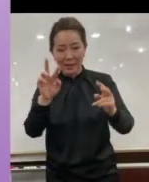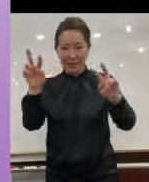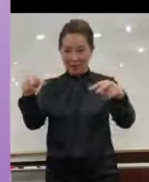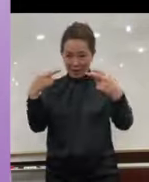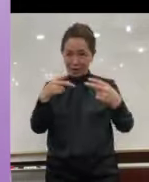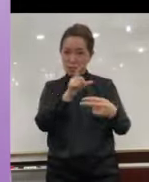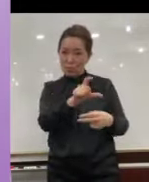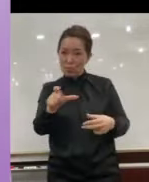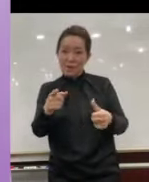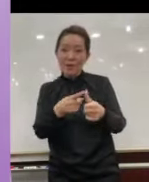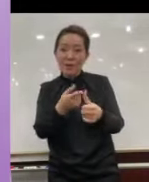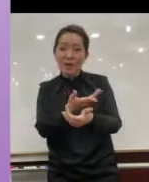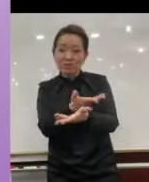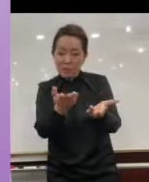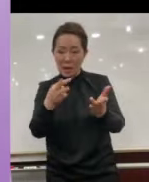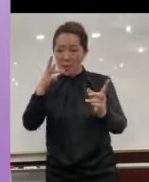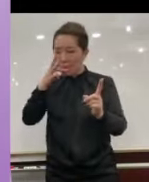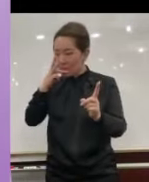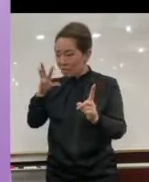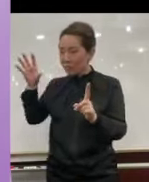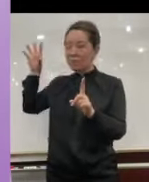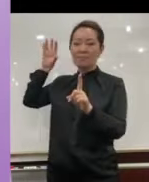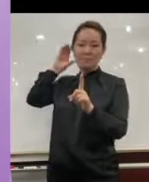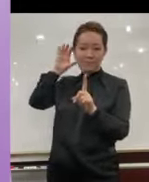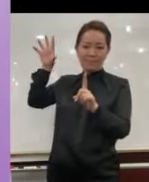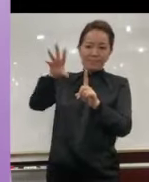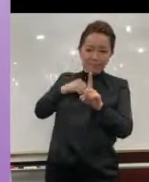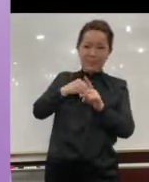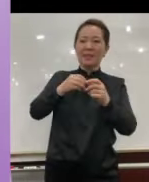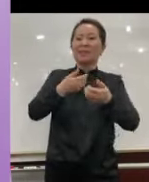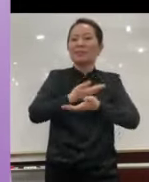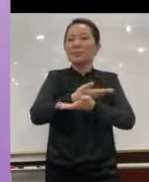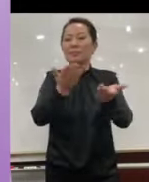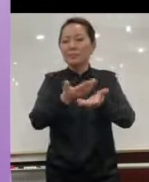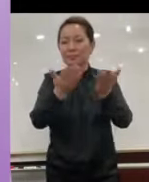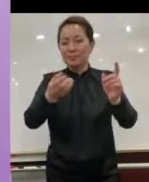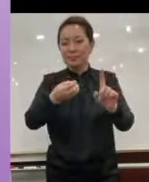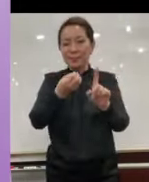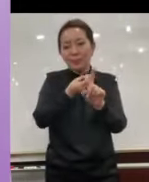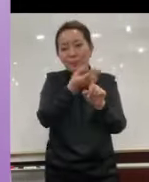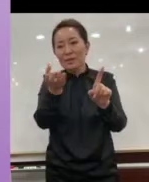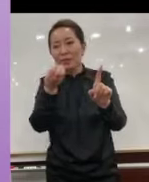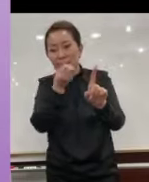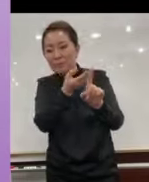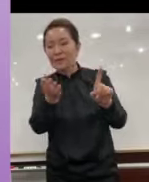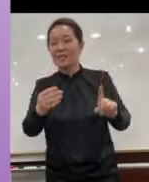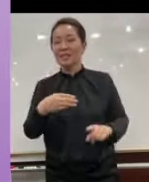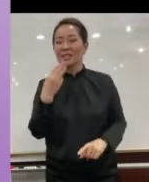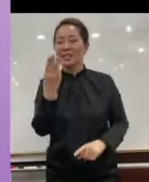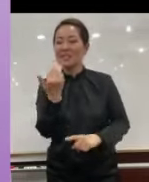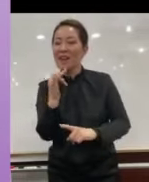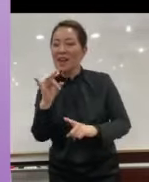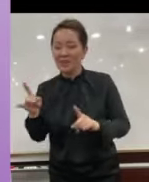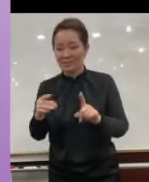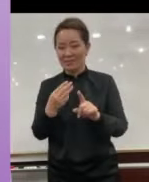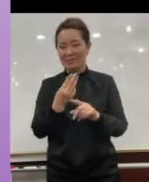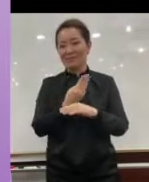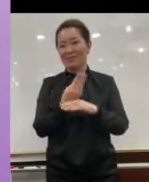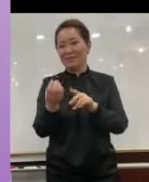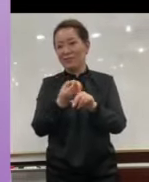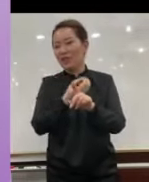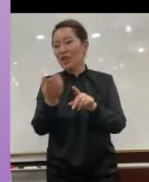маань энэ мэдээллийг илүү шеэрлж одоо тий алсагтмал одоо мэдээлэл авах боломжгүй байгаа